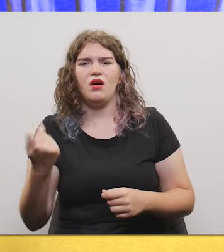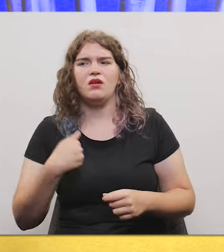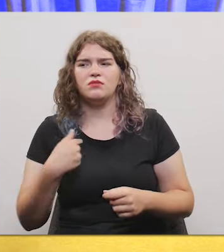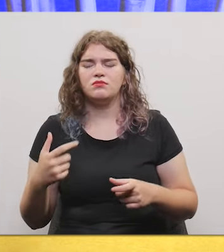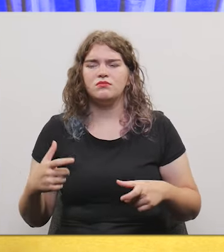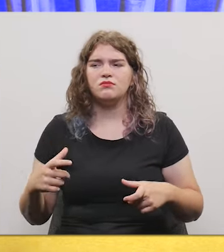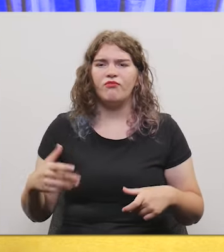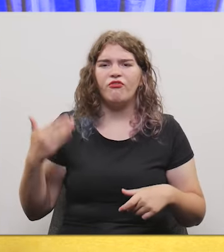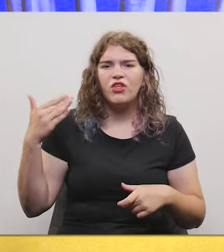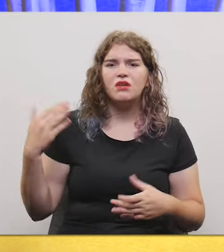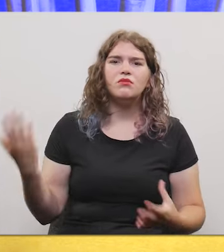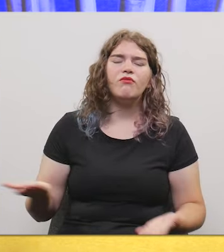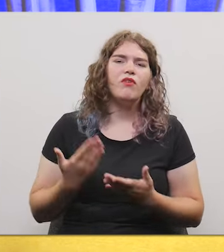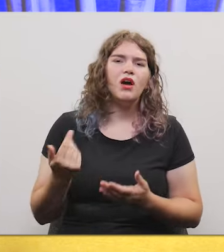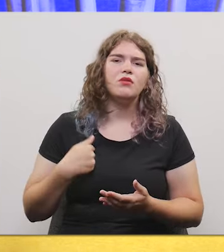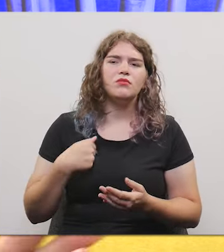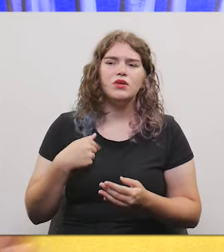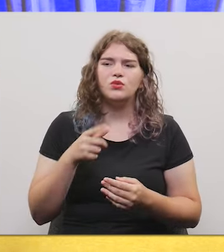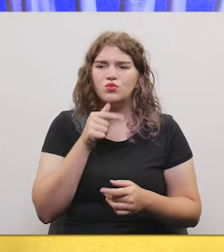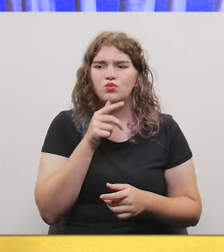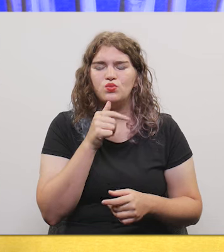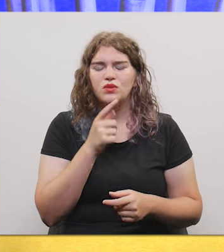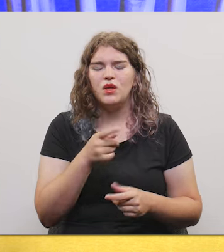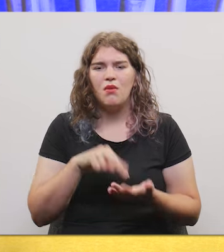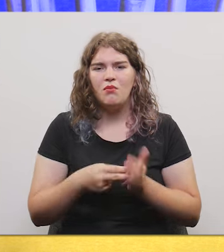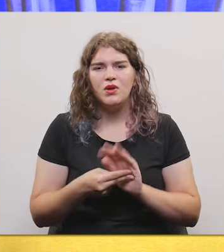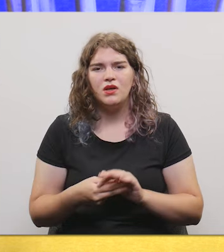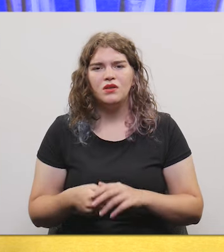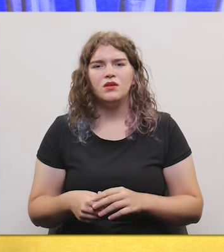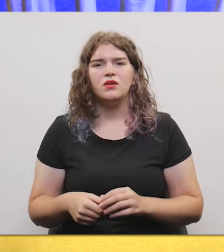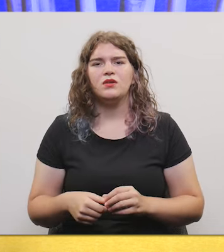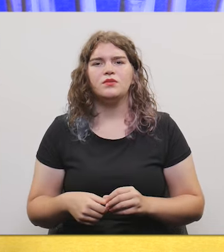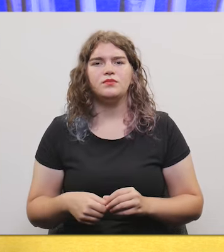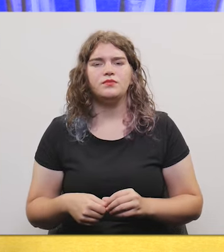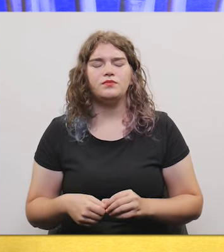lucra în companii, de a merge pe ce m-am pregătit.